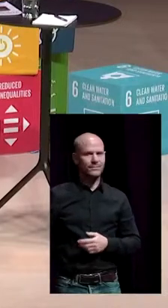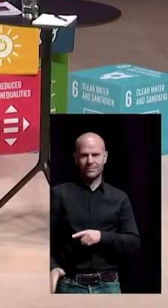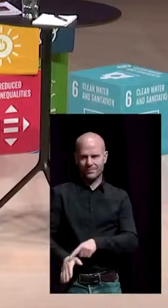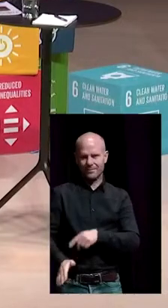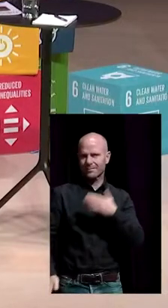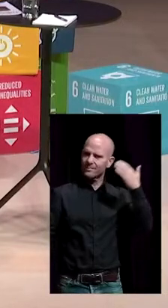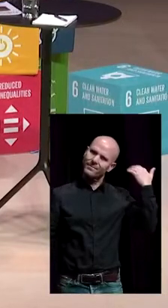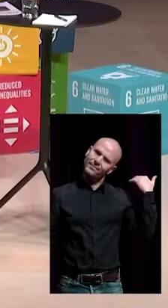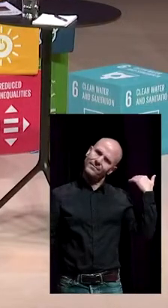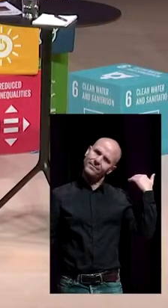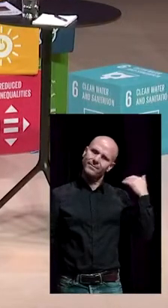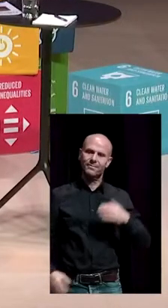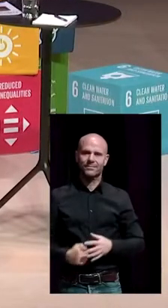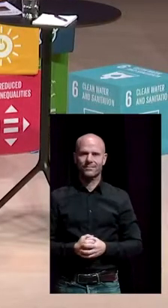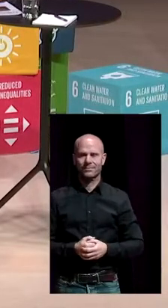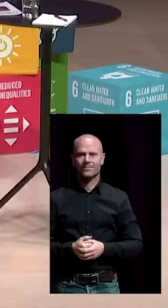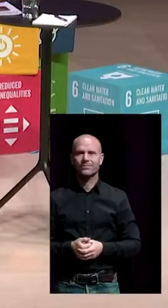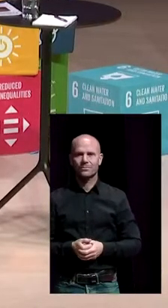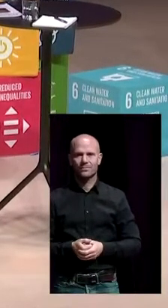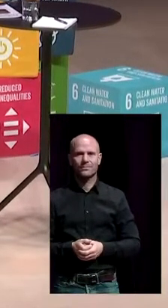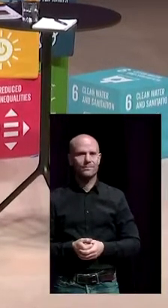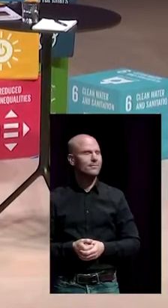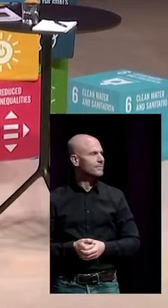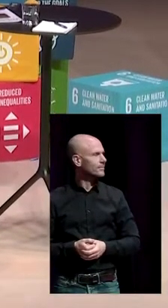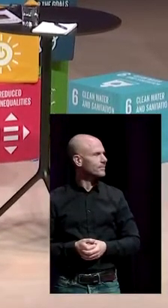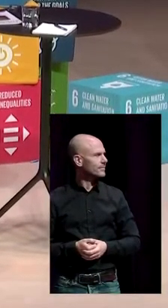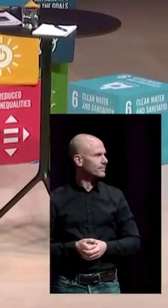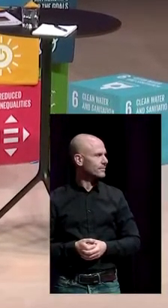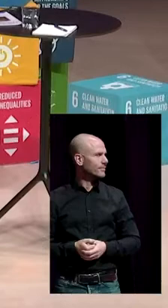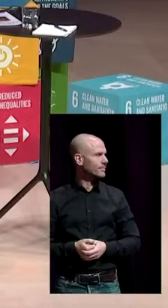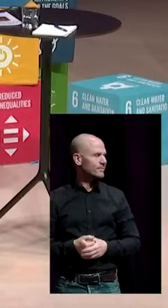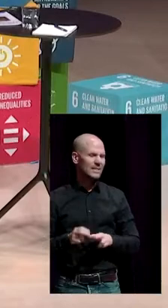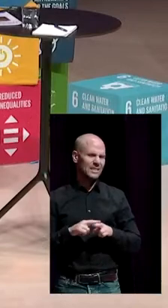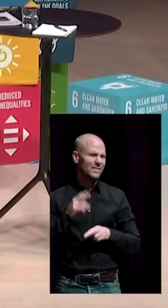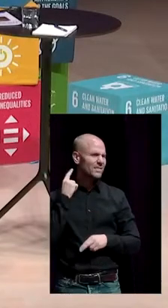här andra handen rakt ner. Dra så att det drar lite grann här på sidan.